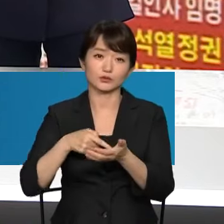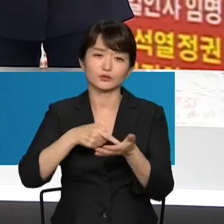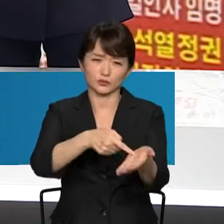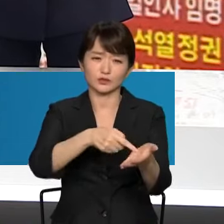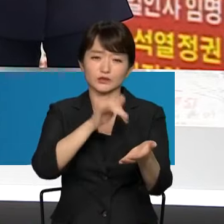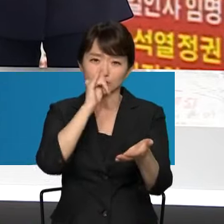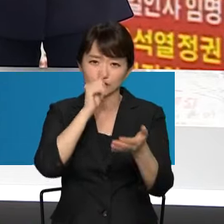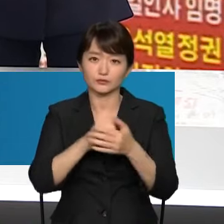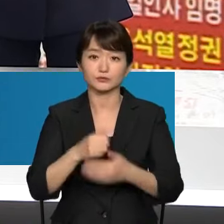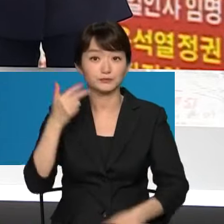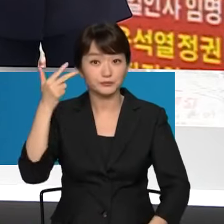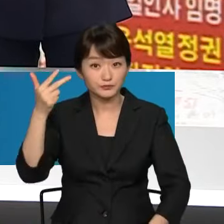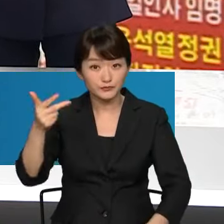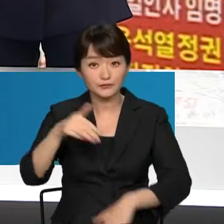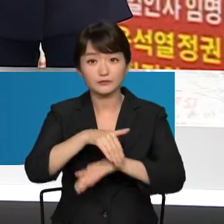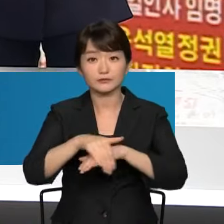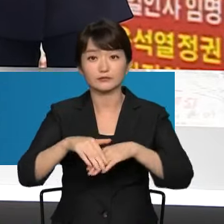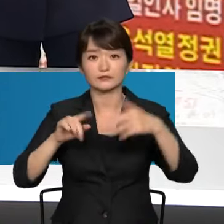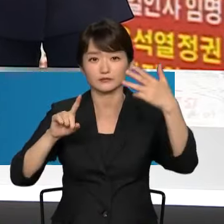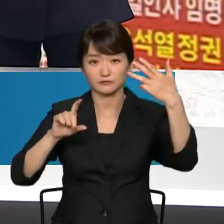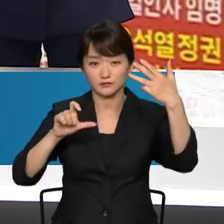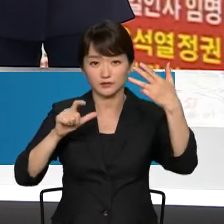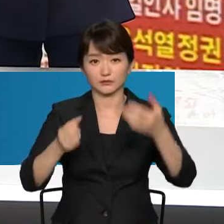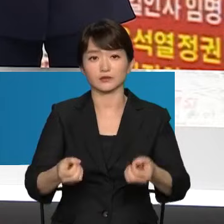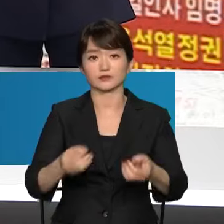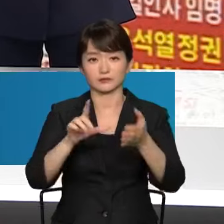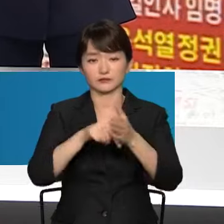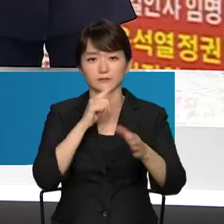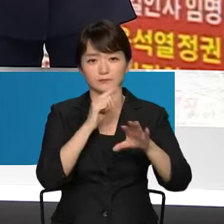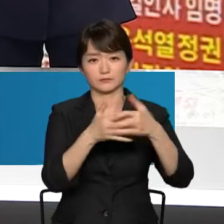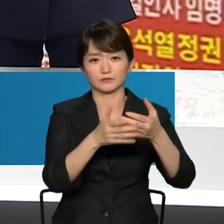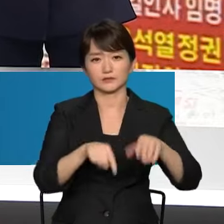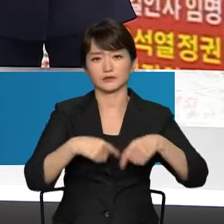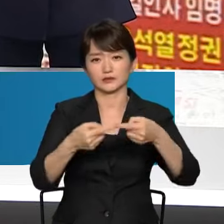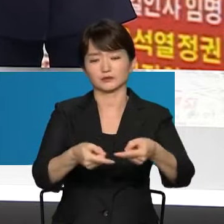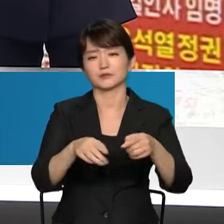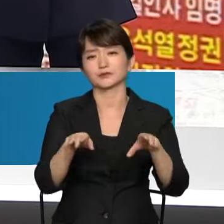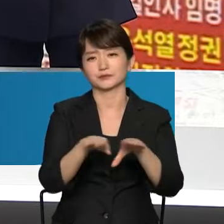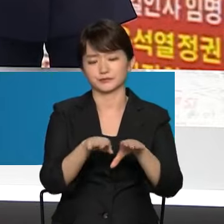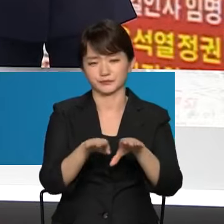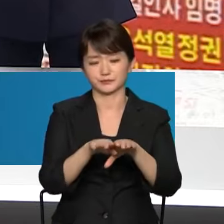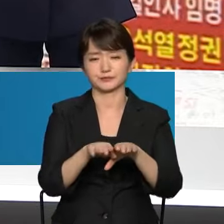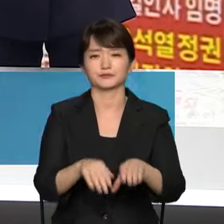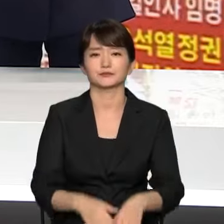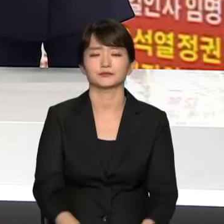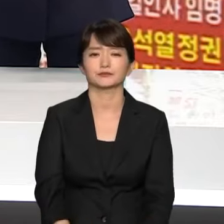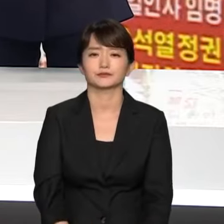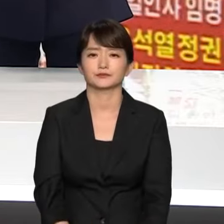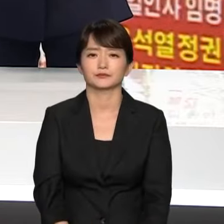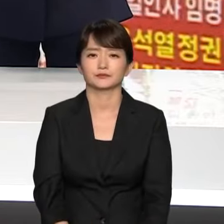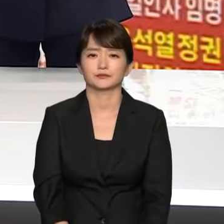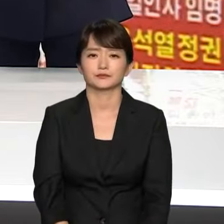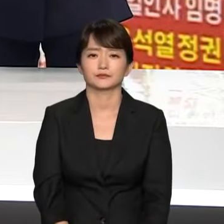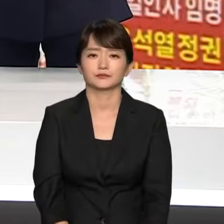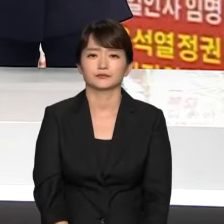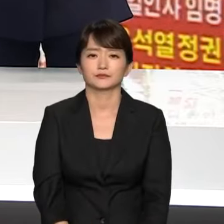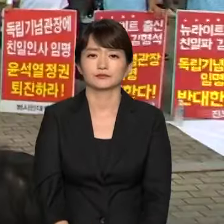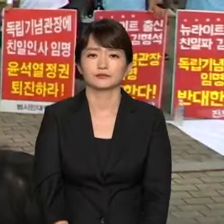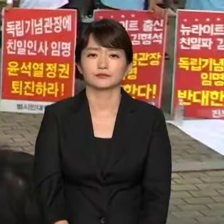쏟아졌고 다음 주에 예정된 광복절 경축식에는 민주당도 참석하지 않을 걸로 보입니다 여도현